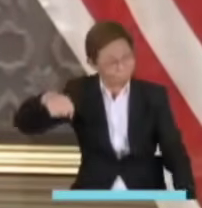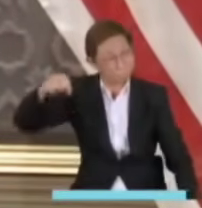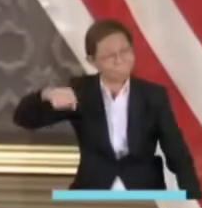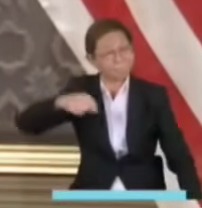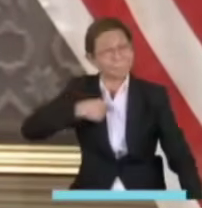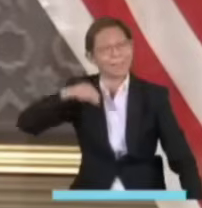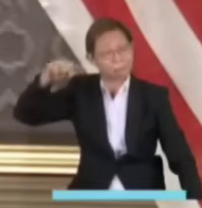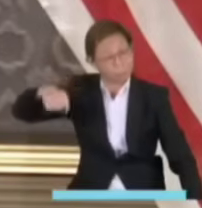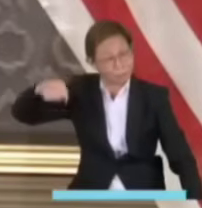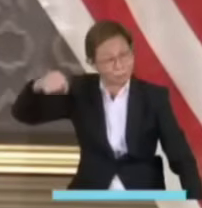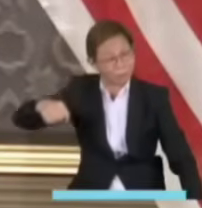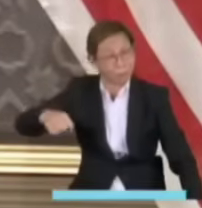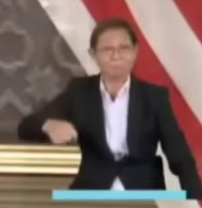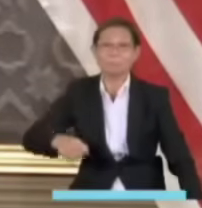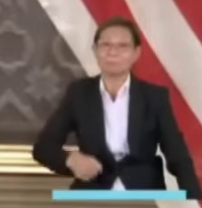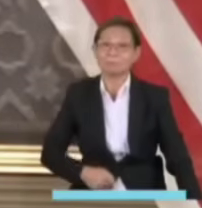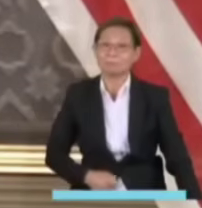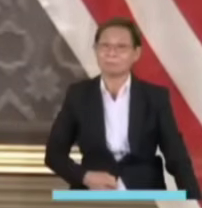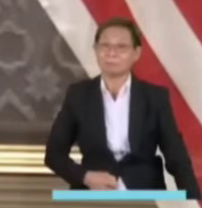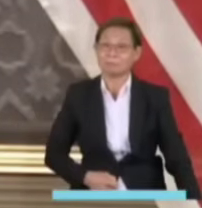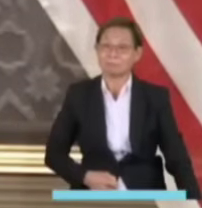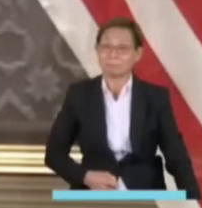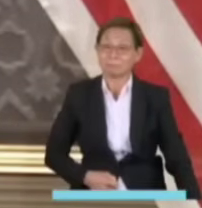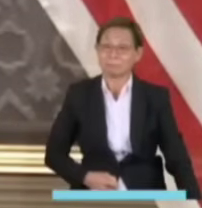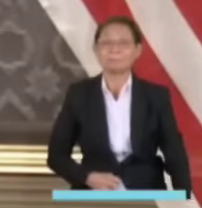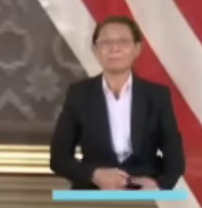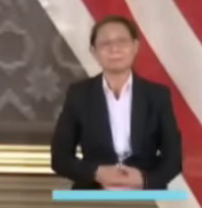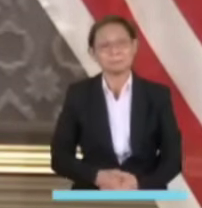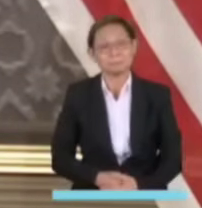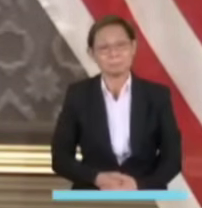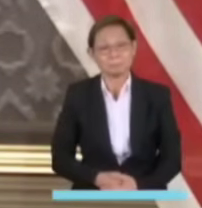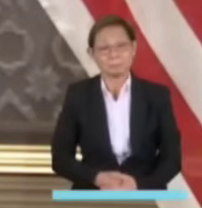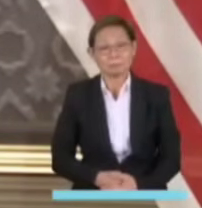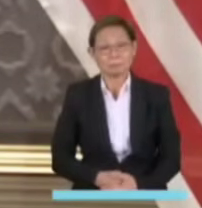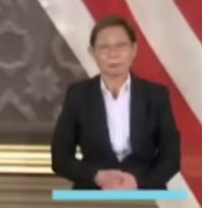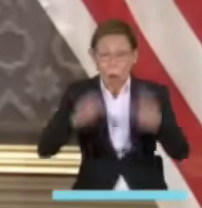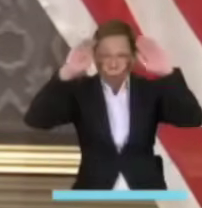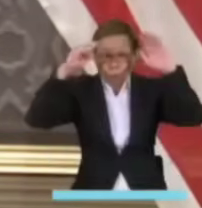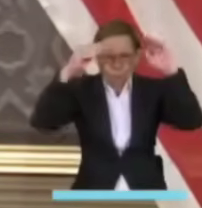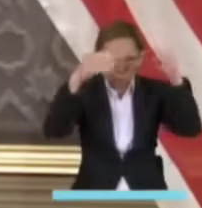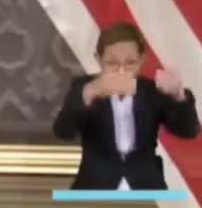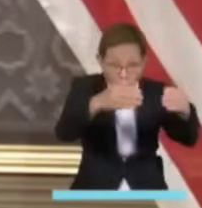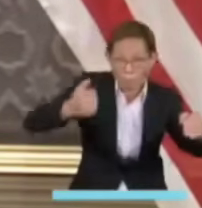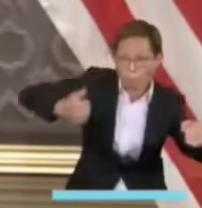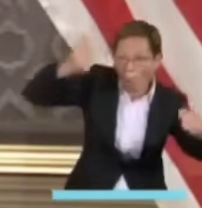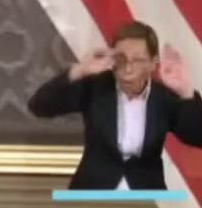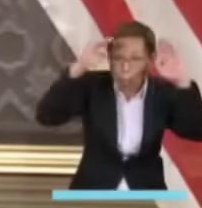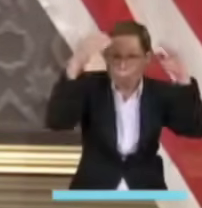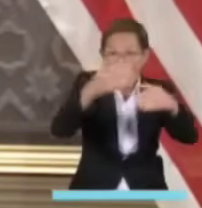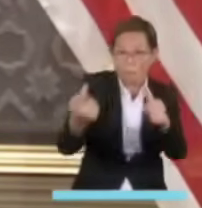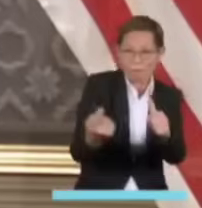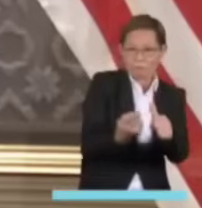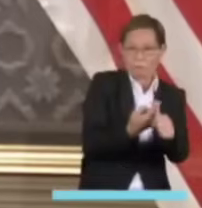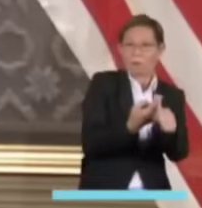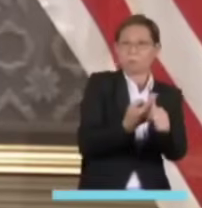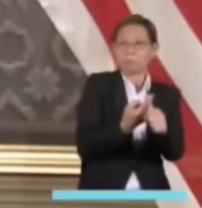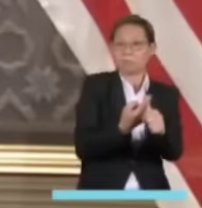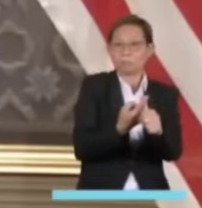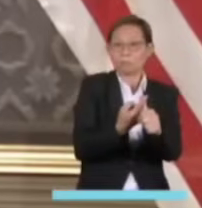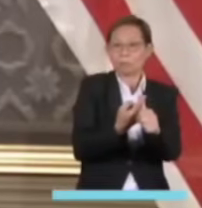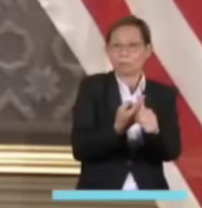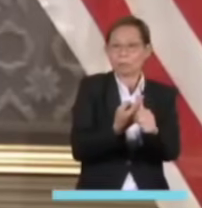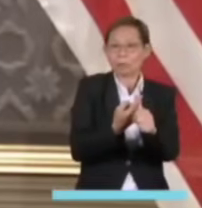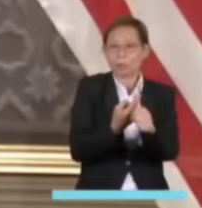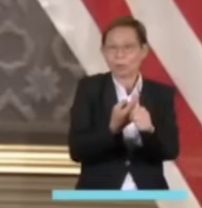nafikan atau mungkiri. Walhasil, tumpuan utama dan pertama